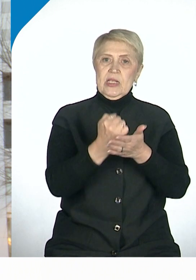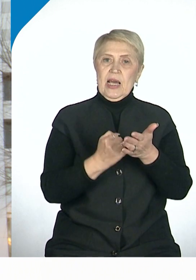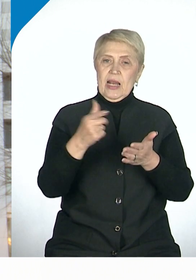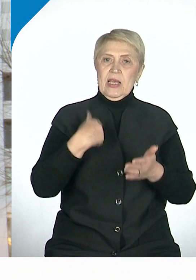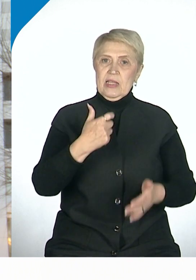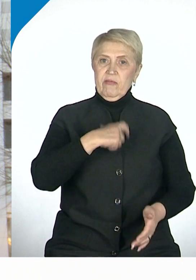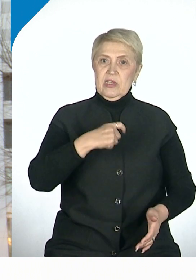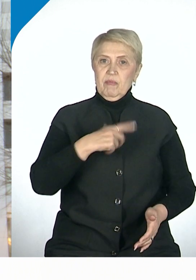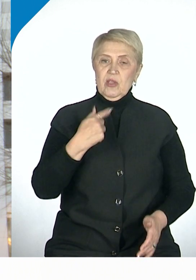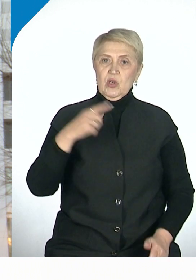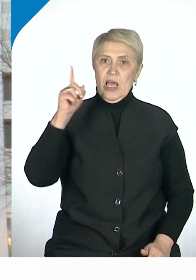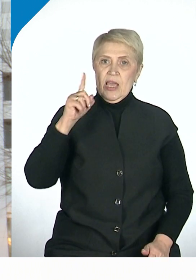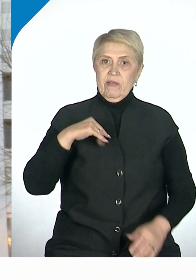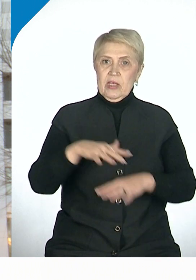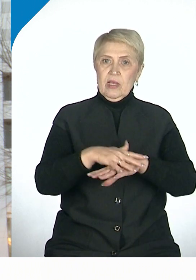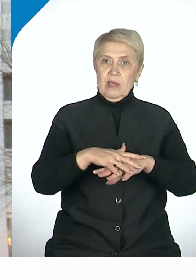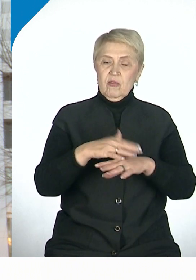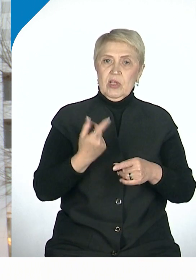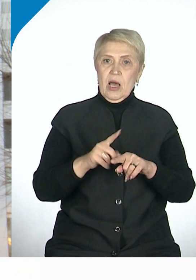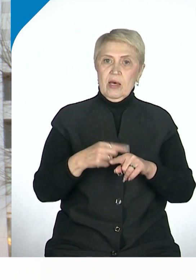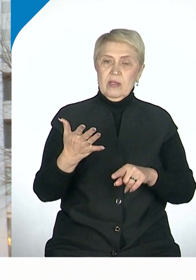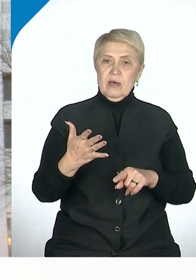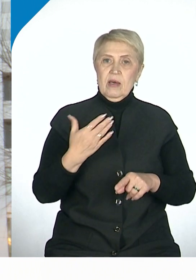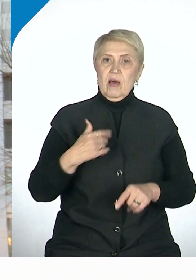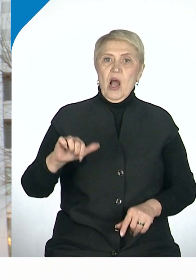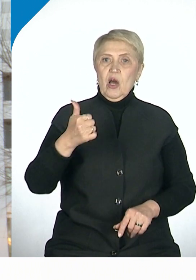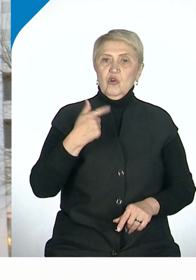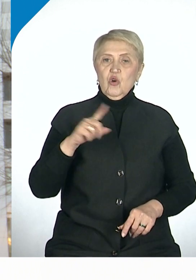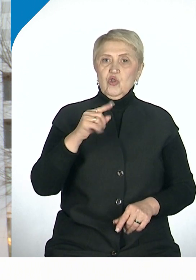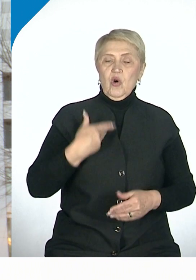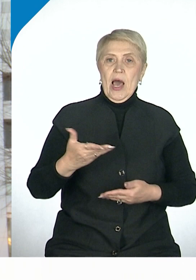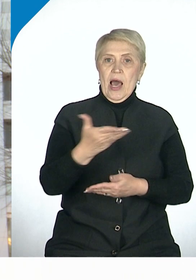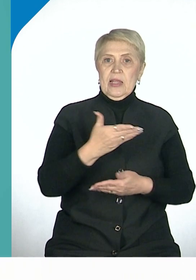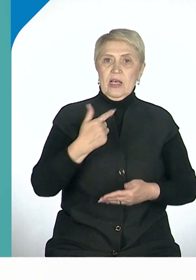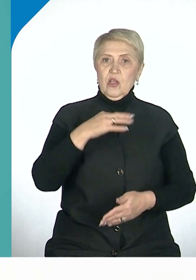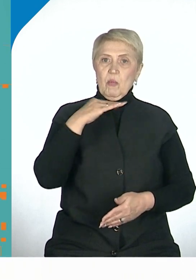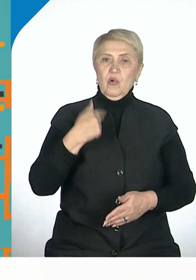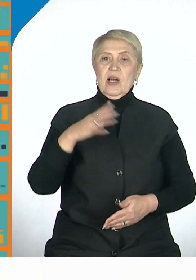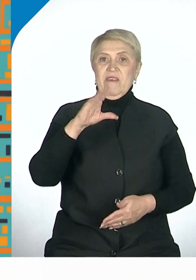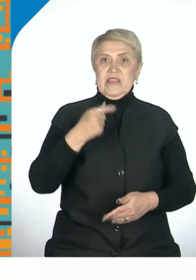еврейский народ. Это была программа «Хабаровск». Хорошо, что нас много, и мы все очень разные.